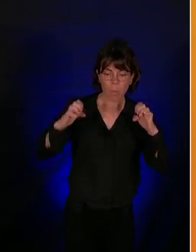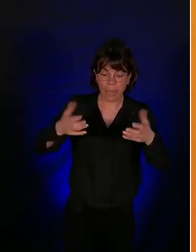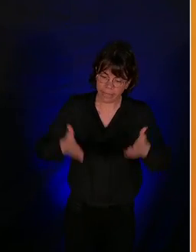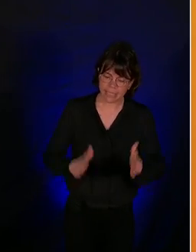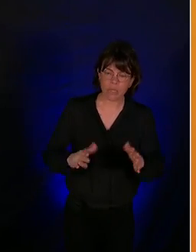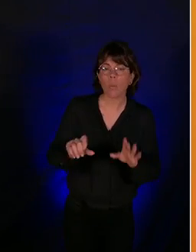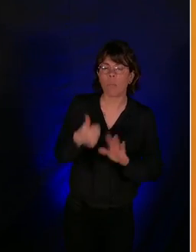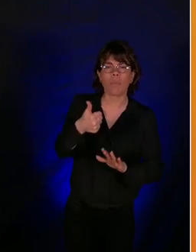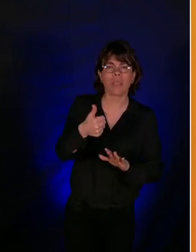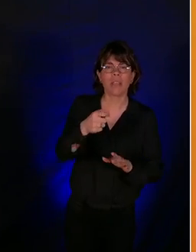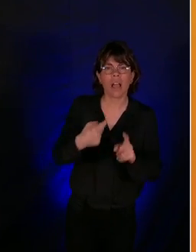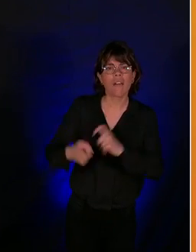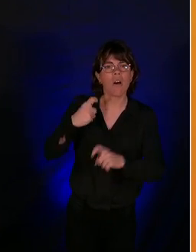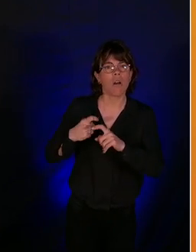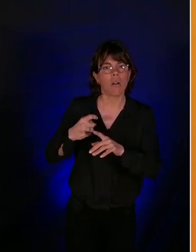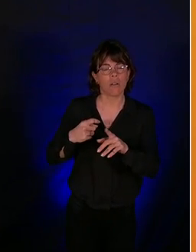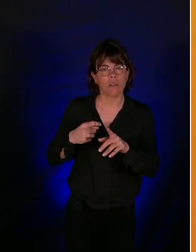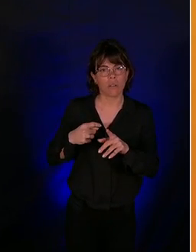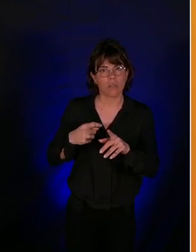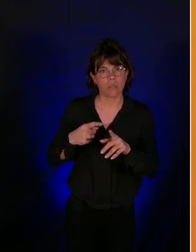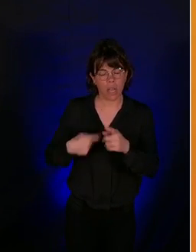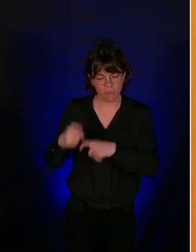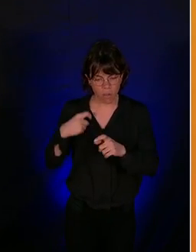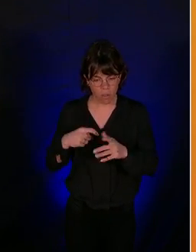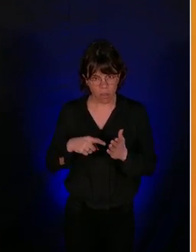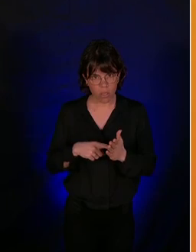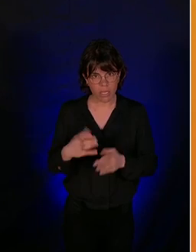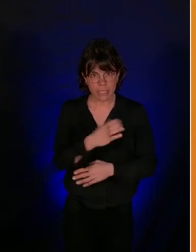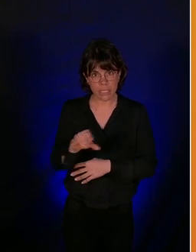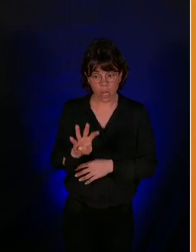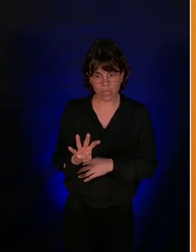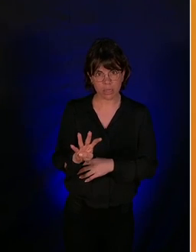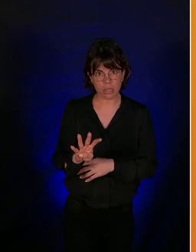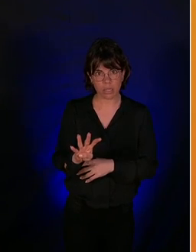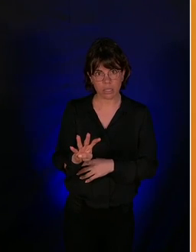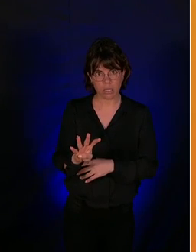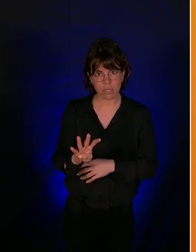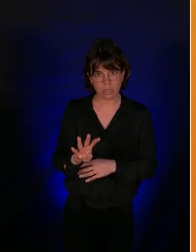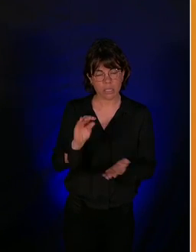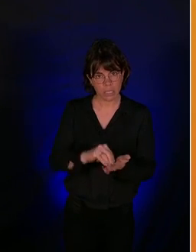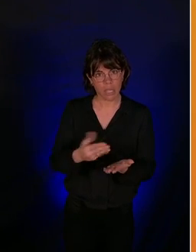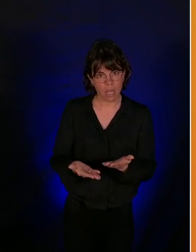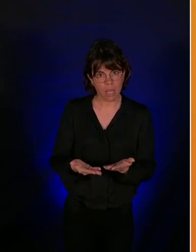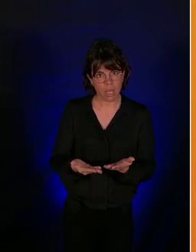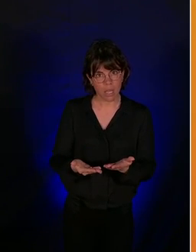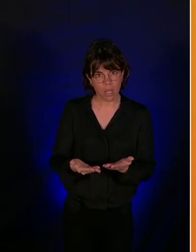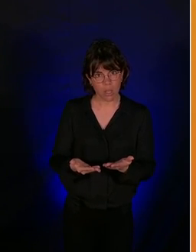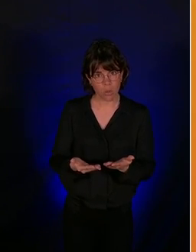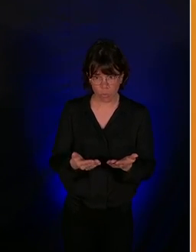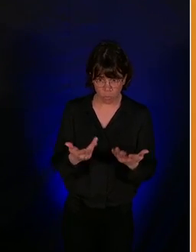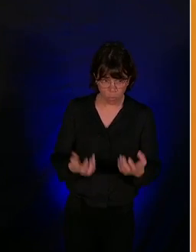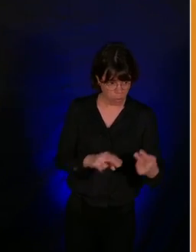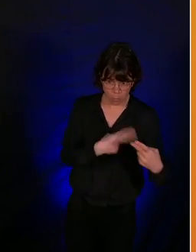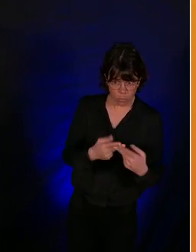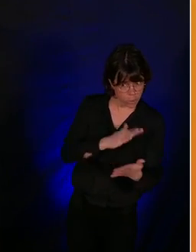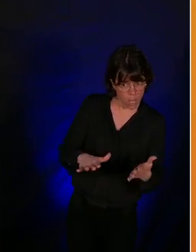non mais le premier déjà celui d'avant ah alors le celuil d'avant c'était le 54 qui estcr504 tu veux pas qu'on réponde déjà làdessus